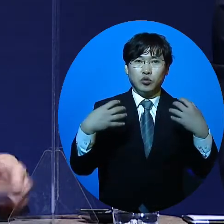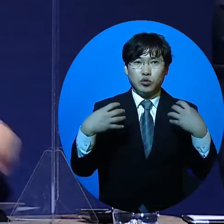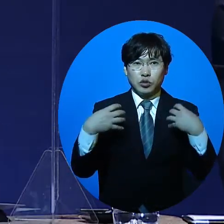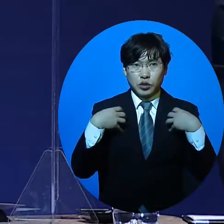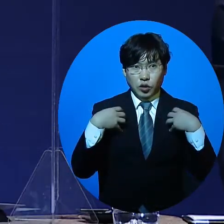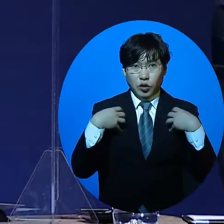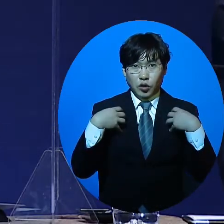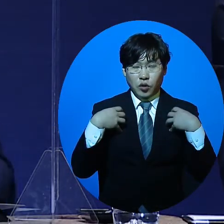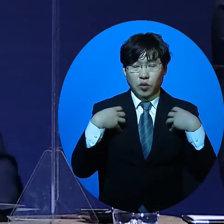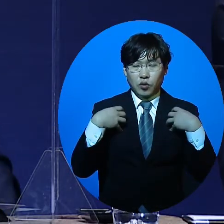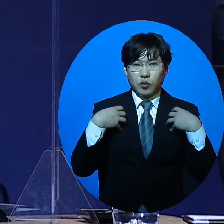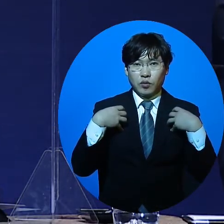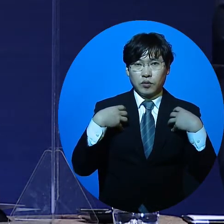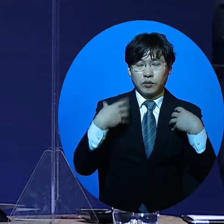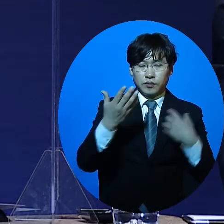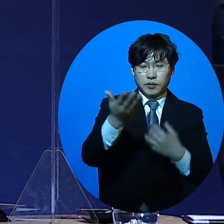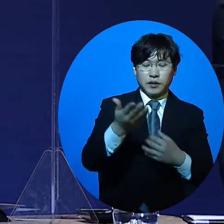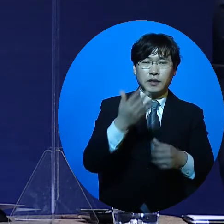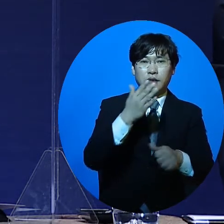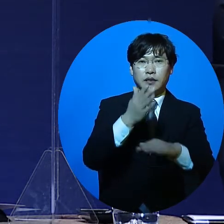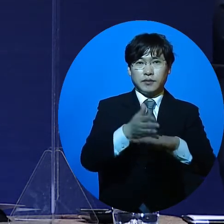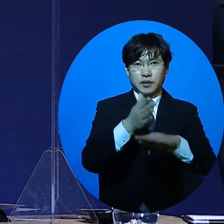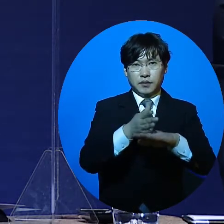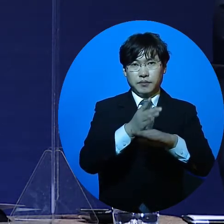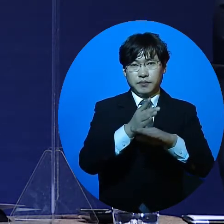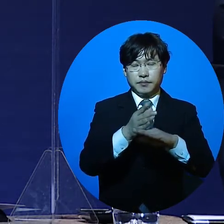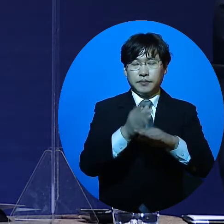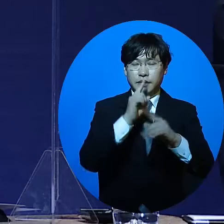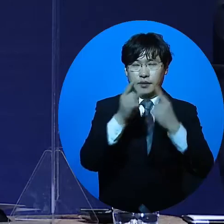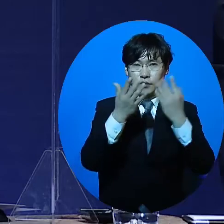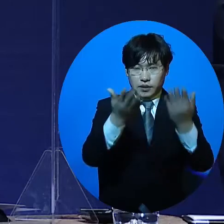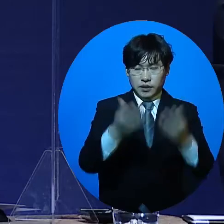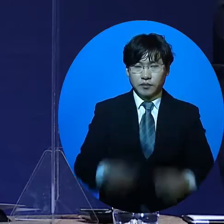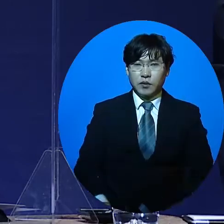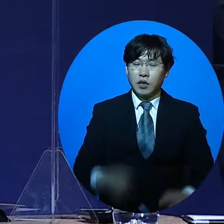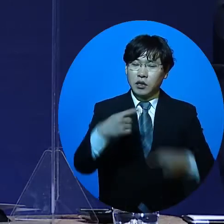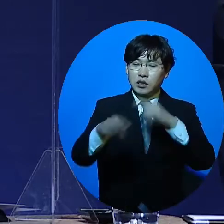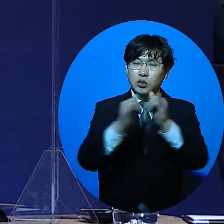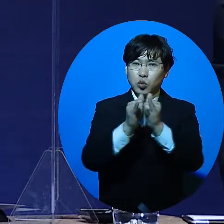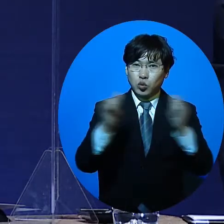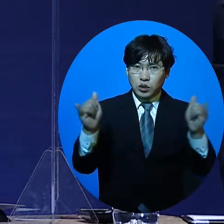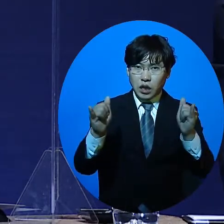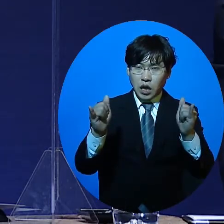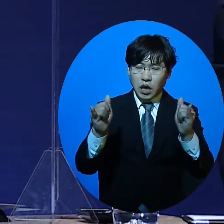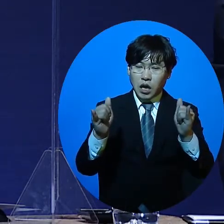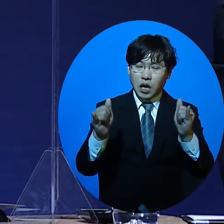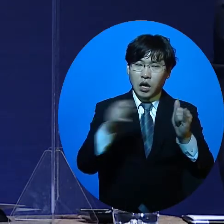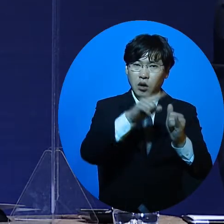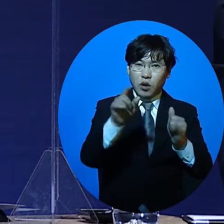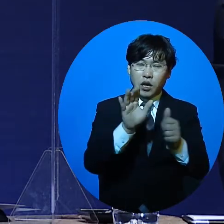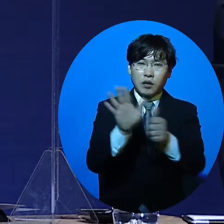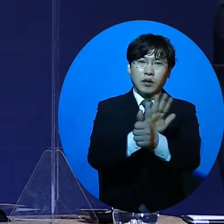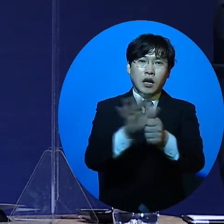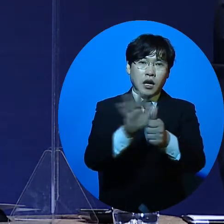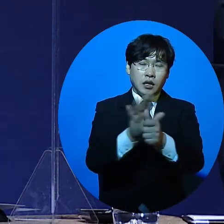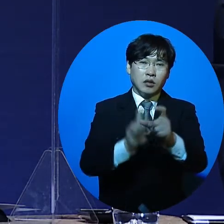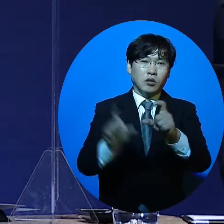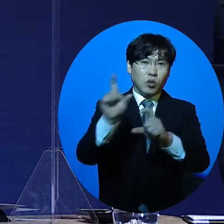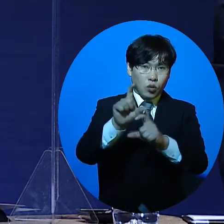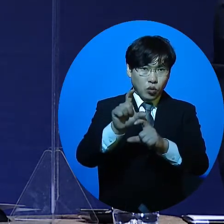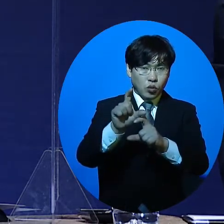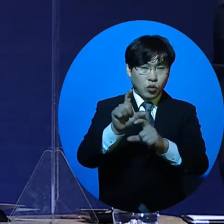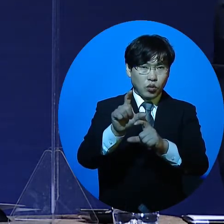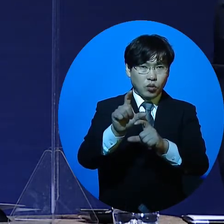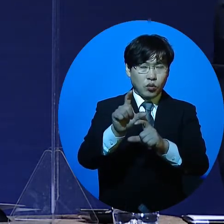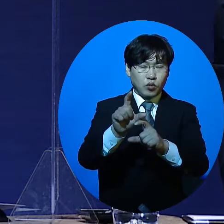장학관님께서는 보니까 지도자의 처우 개선에 좀 요점을 좀 두시는 것 같고, 우리 장애인